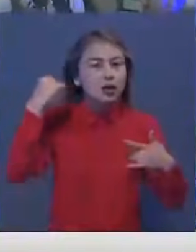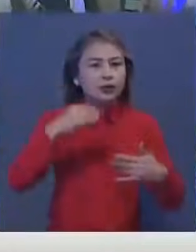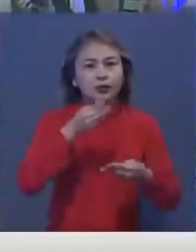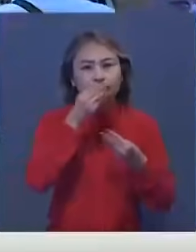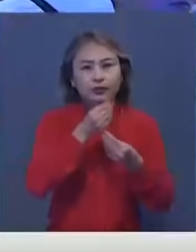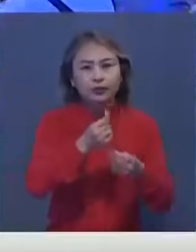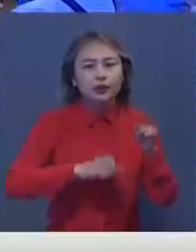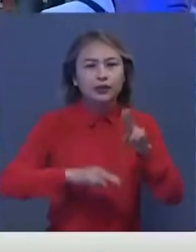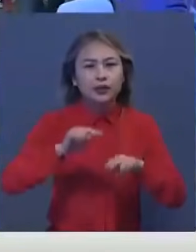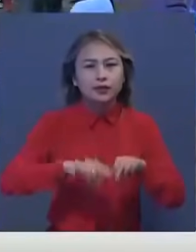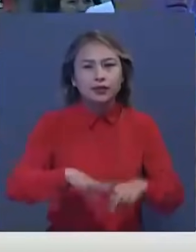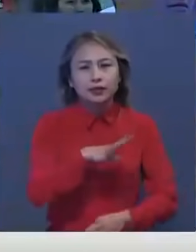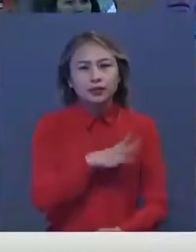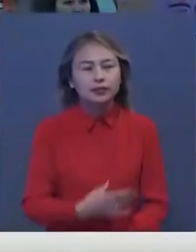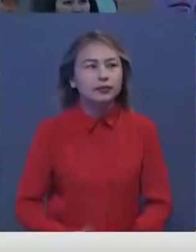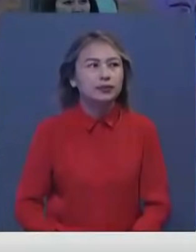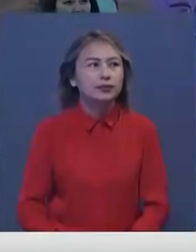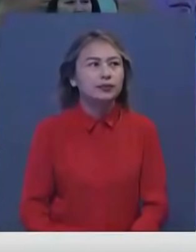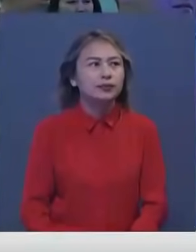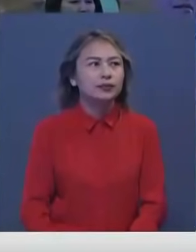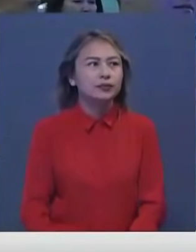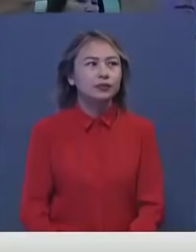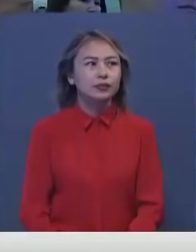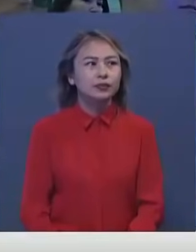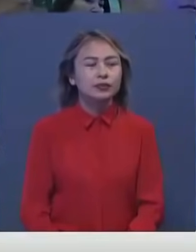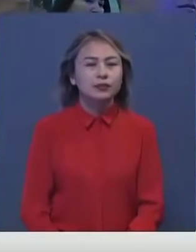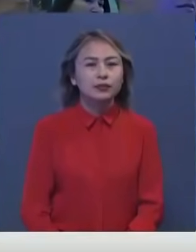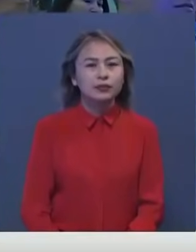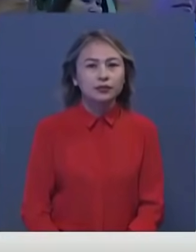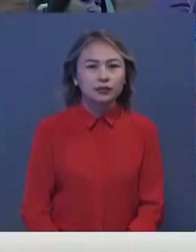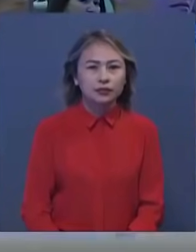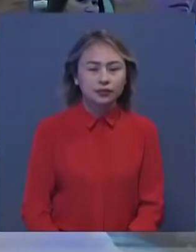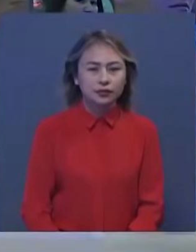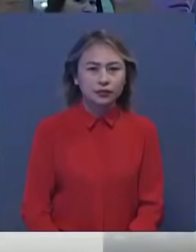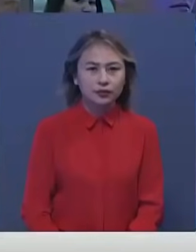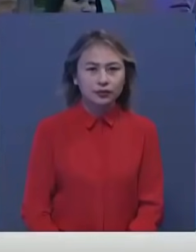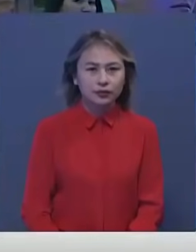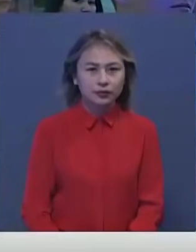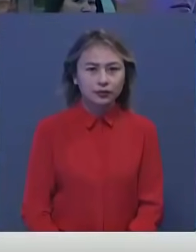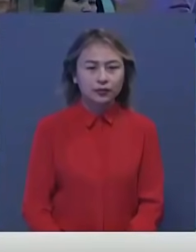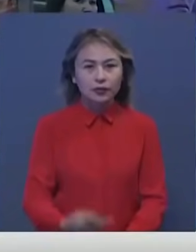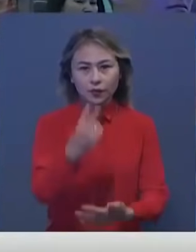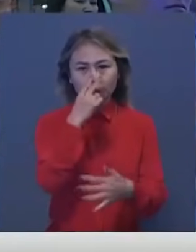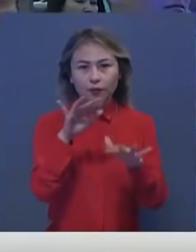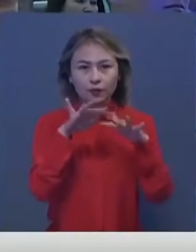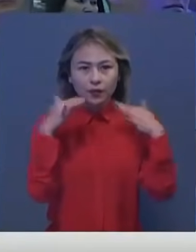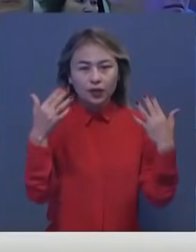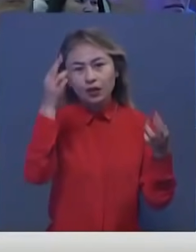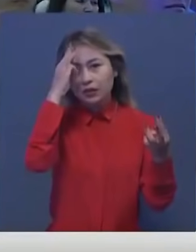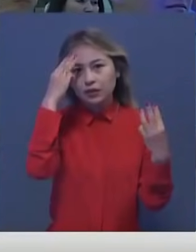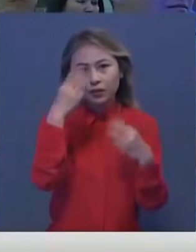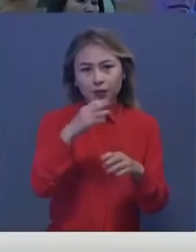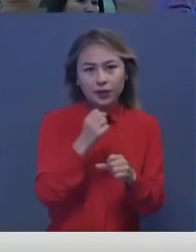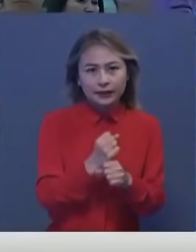көңілінен шықты. Көрермен негізі концертті сағынды. Ол классика болсын, ол заманауи